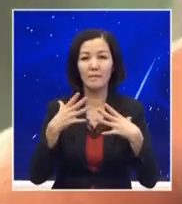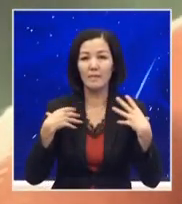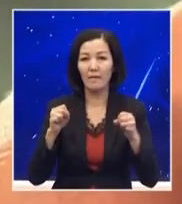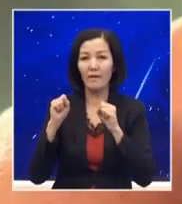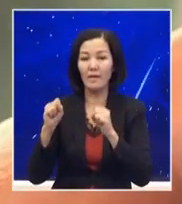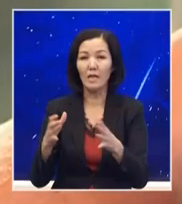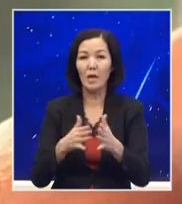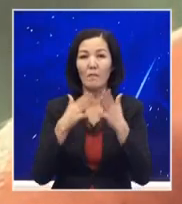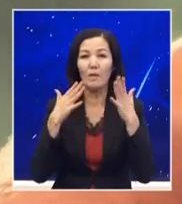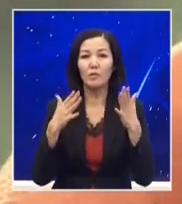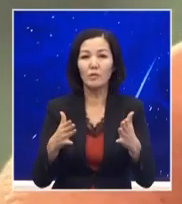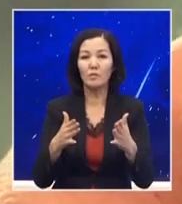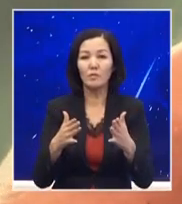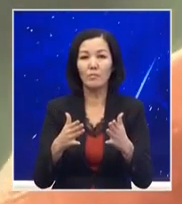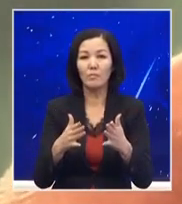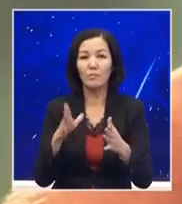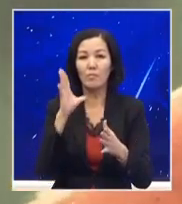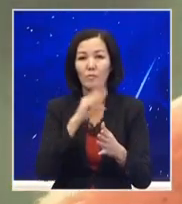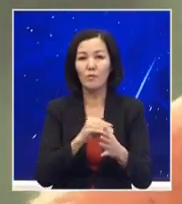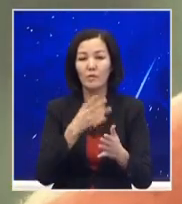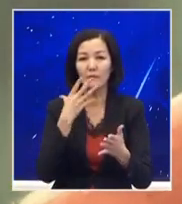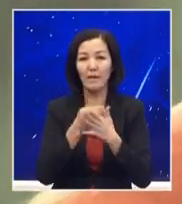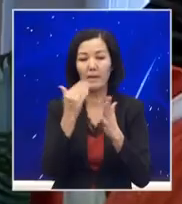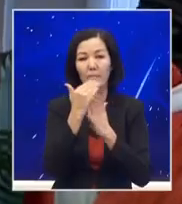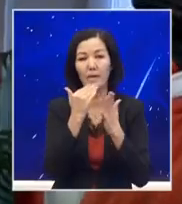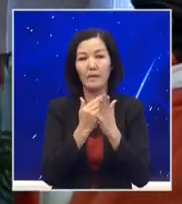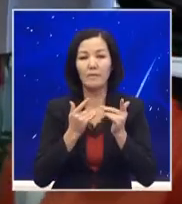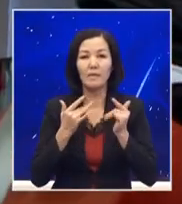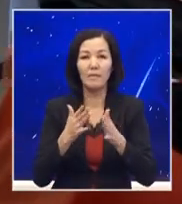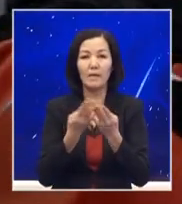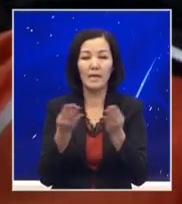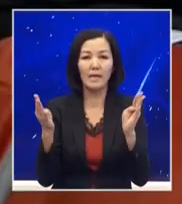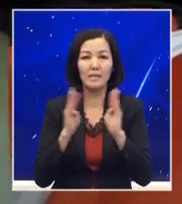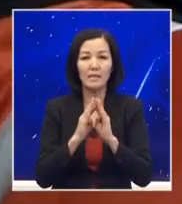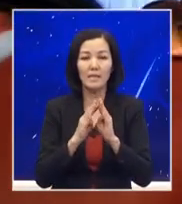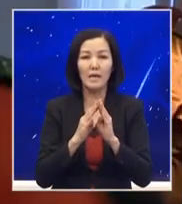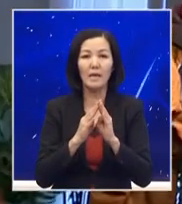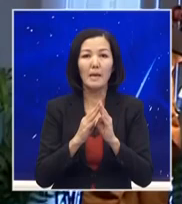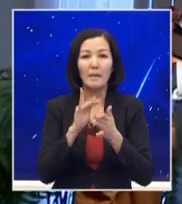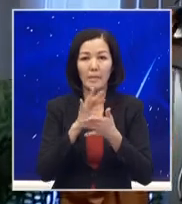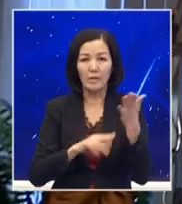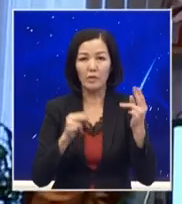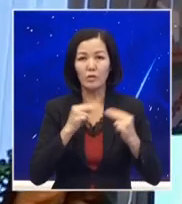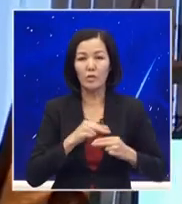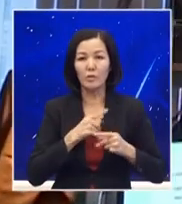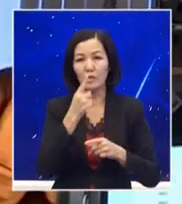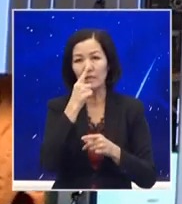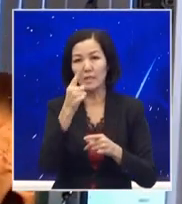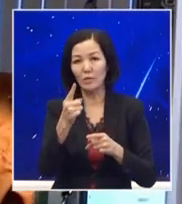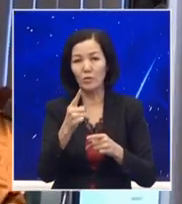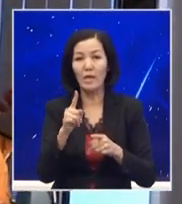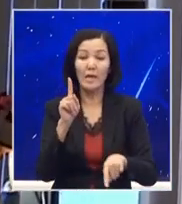здравоохранения. Большинство из них приспособили свои программы к требованиям карантинных мер и продолжают работать